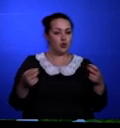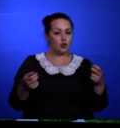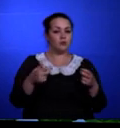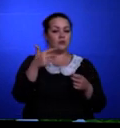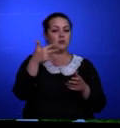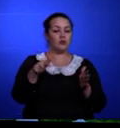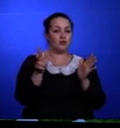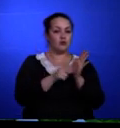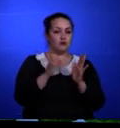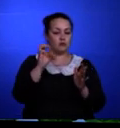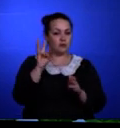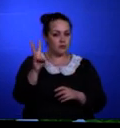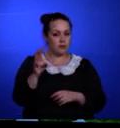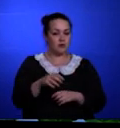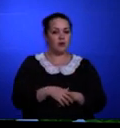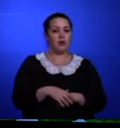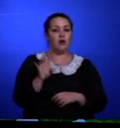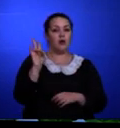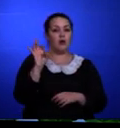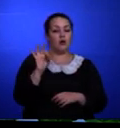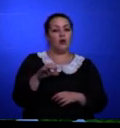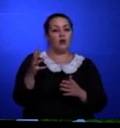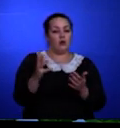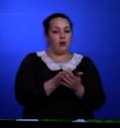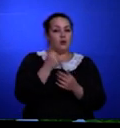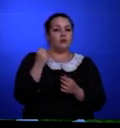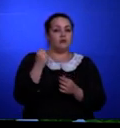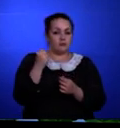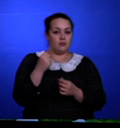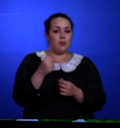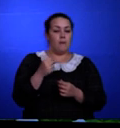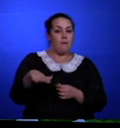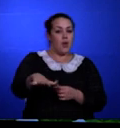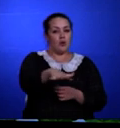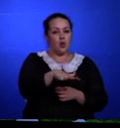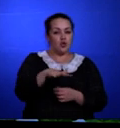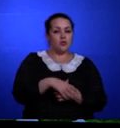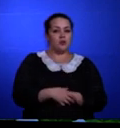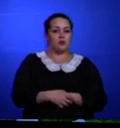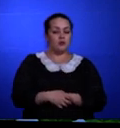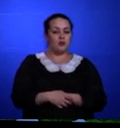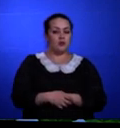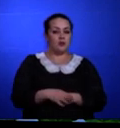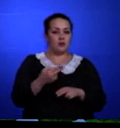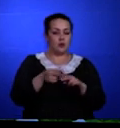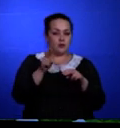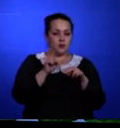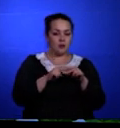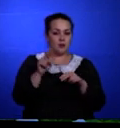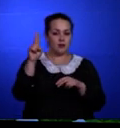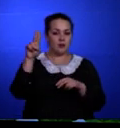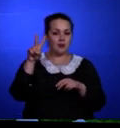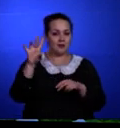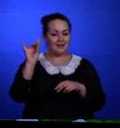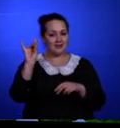38 сантиметров ну а теперь найдем конечно же площадь площадь это произведение сторон